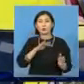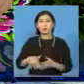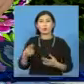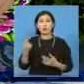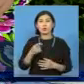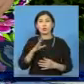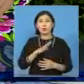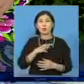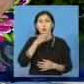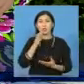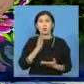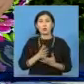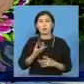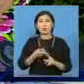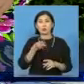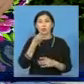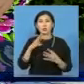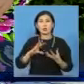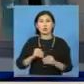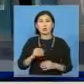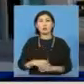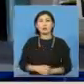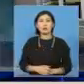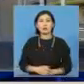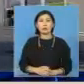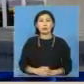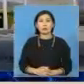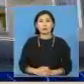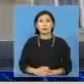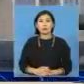азайып келе жатқанын ескерсек, бұл жақсы нәтиже. Дархан Мектепбай, Азамат Сауханов, Ақтөбе телеарнасы.